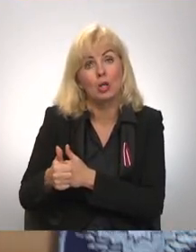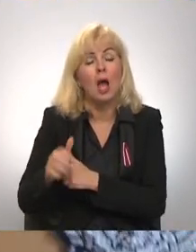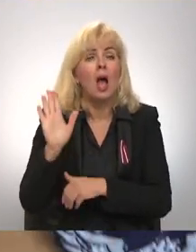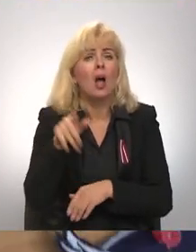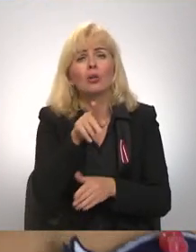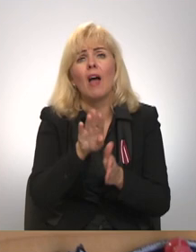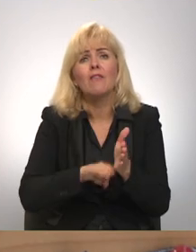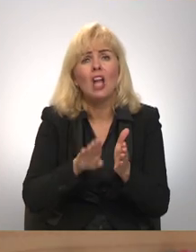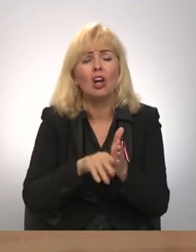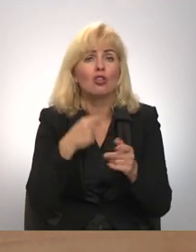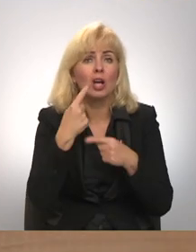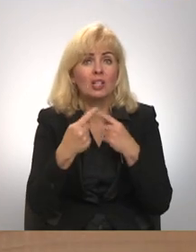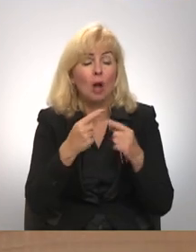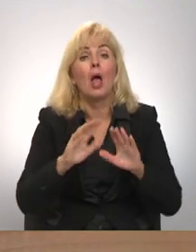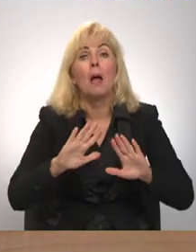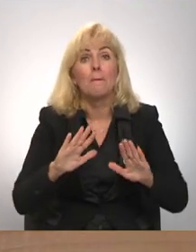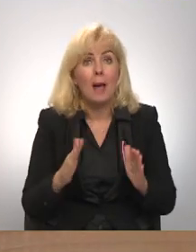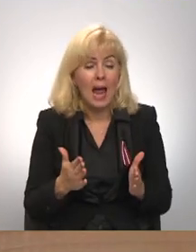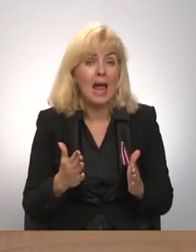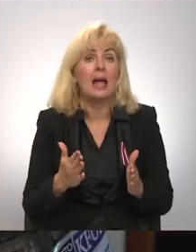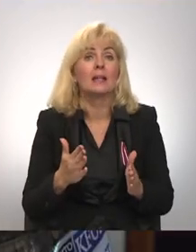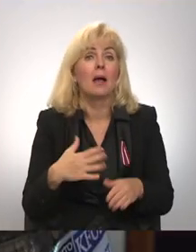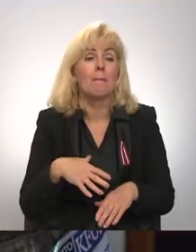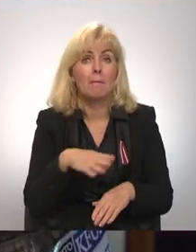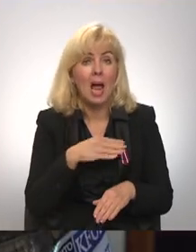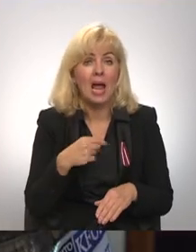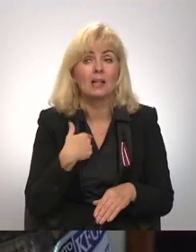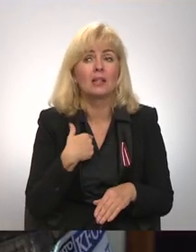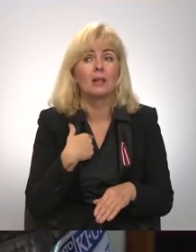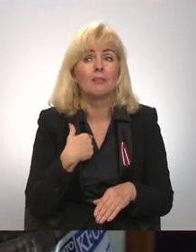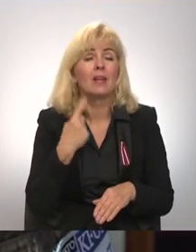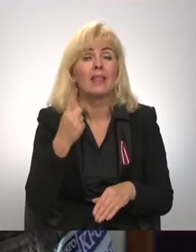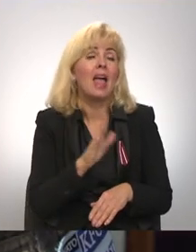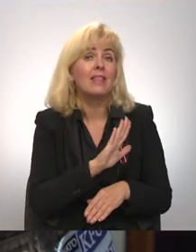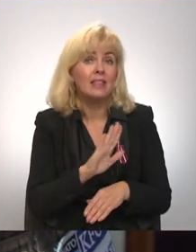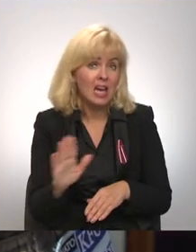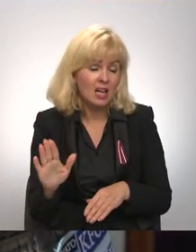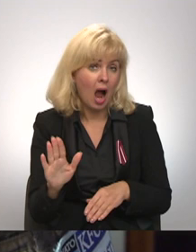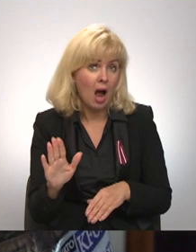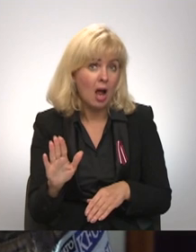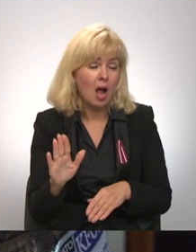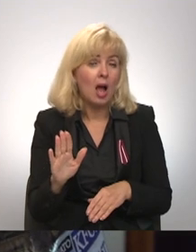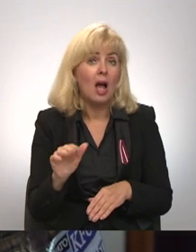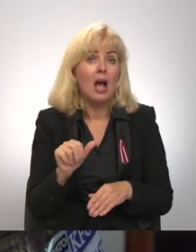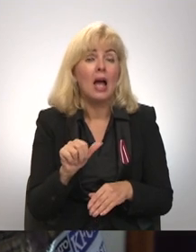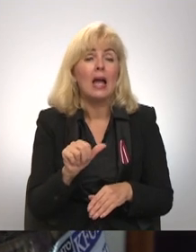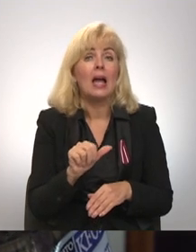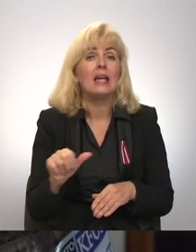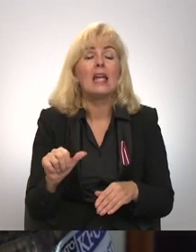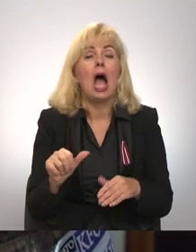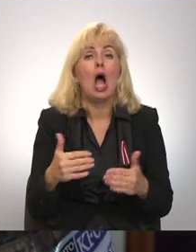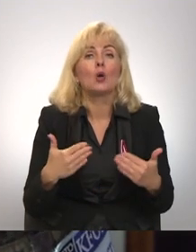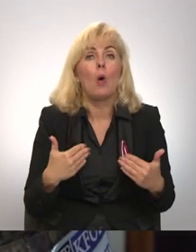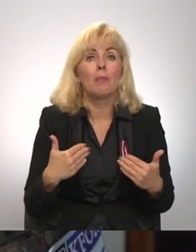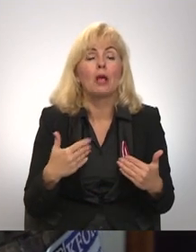vai vienkāršākā sarunā, bet ka mēs ne tikai kaut kā ierobežojam sevi, bet arī